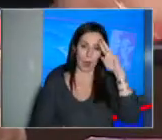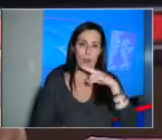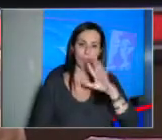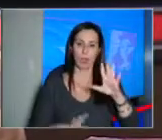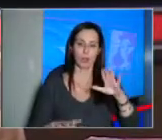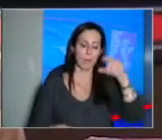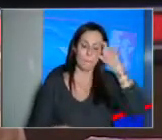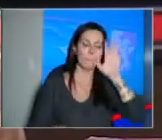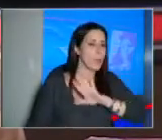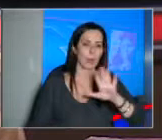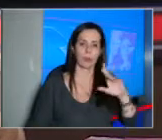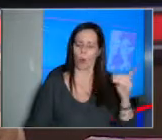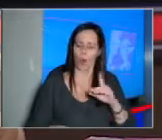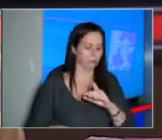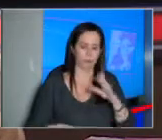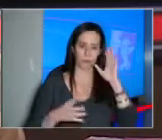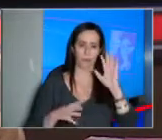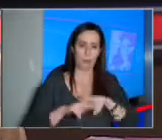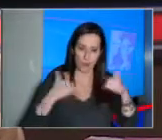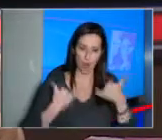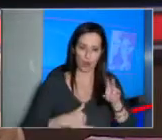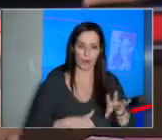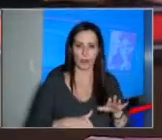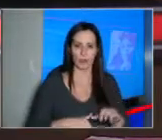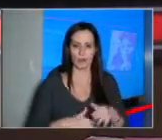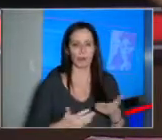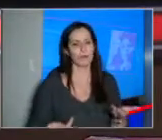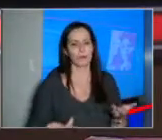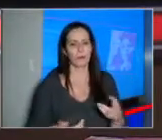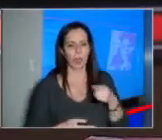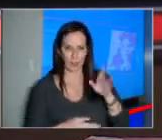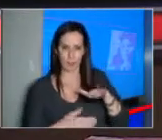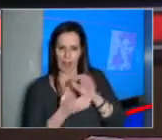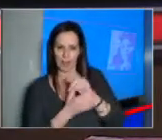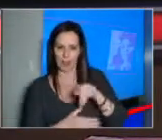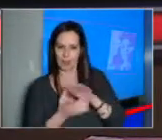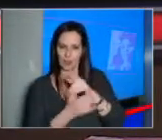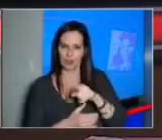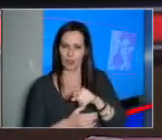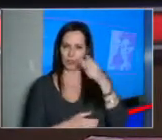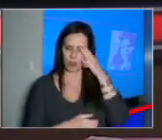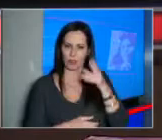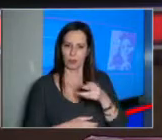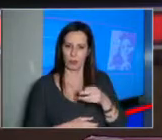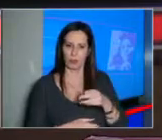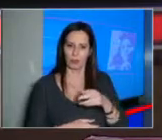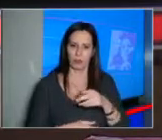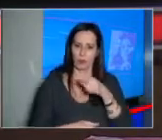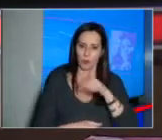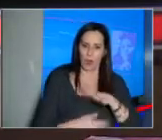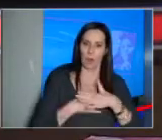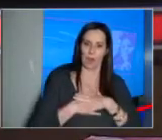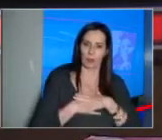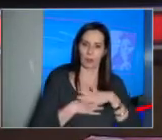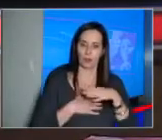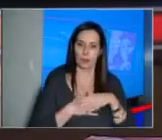מתהפך, מנחם בגין מתהפך, כולם מתהפכים בקבר. לגמרי. את גם חברה של משה דיין? כן, שאותו גם אהבתי.